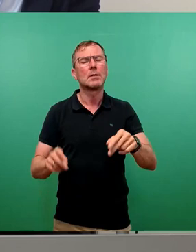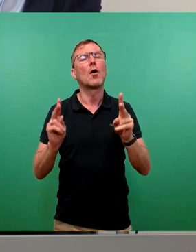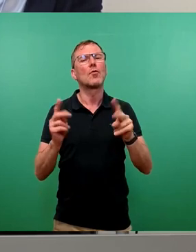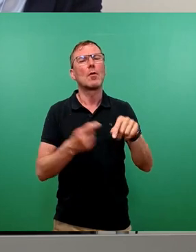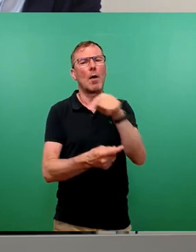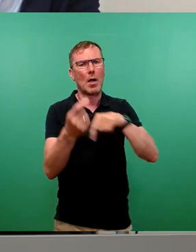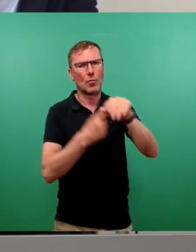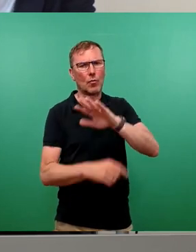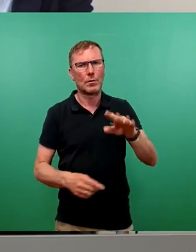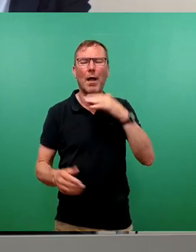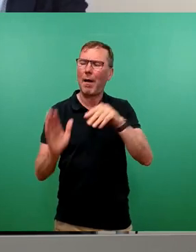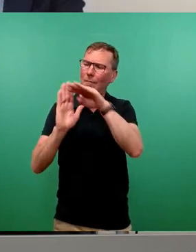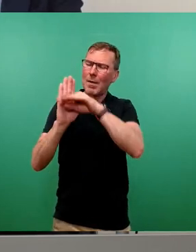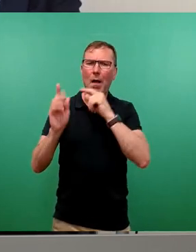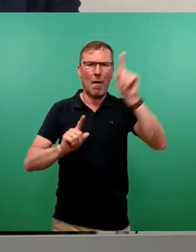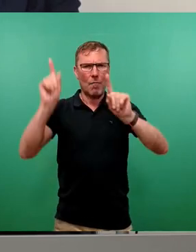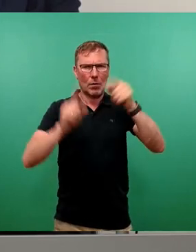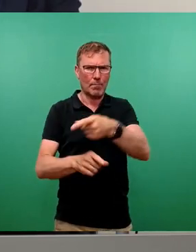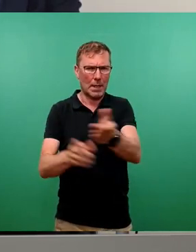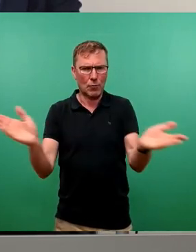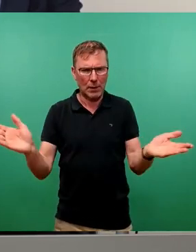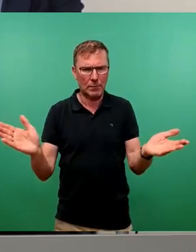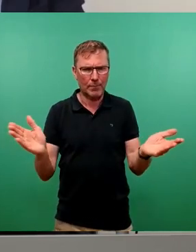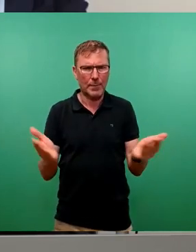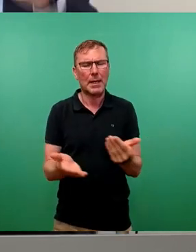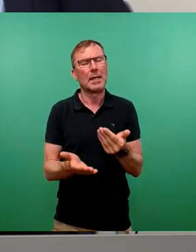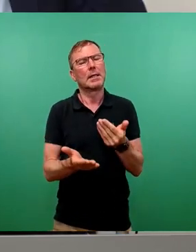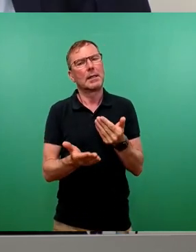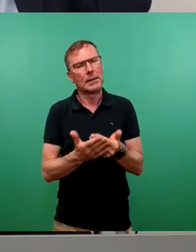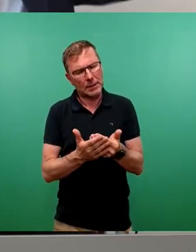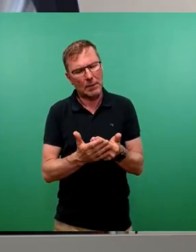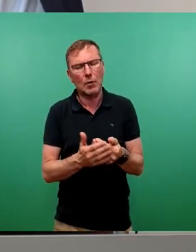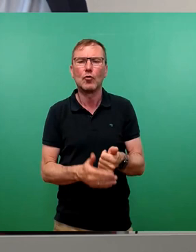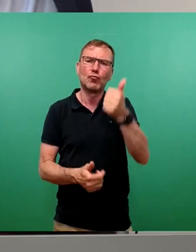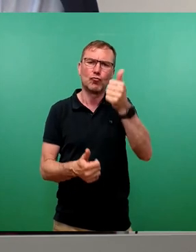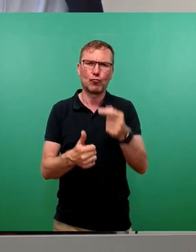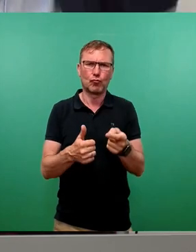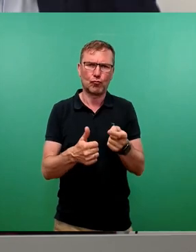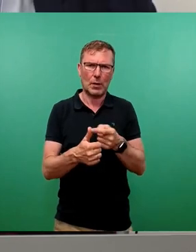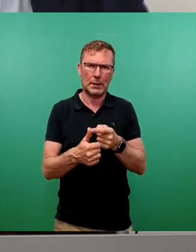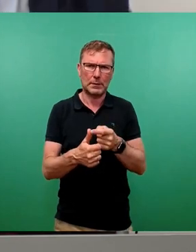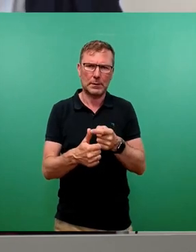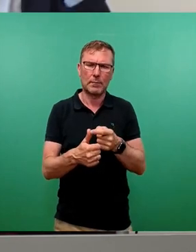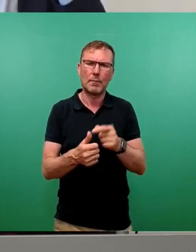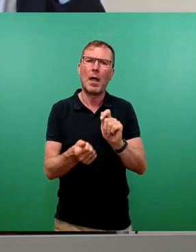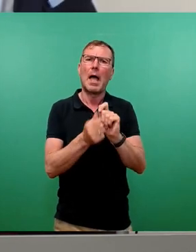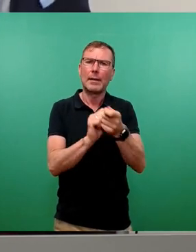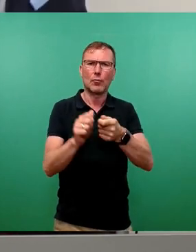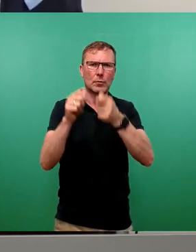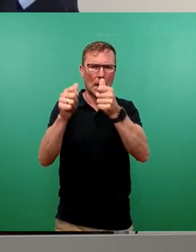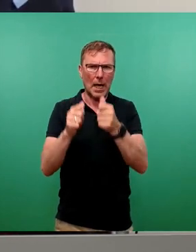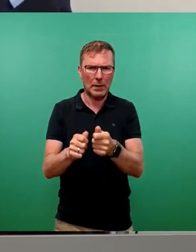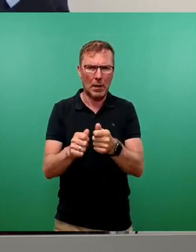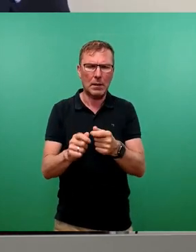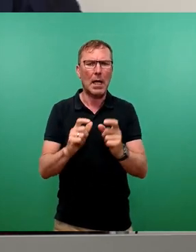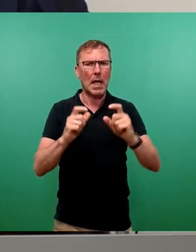sehr viele Wortmeldewünsche. Insofern haben wir zunächst erstmal einen Änderungsantrag SPD. Würden Sie eine